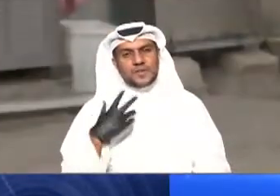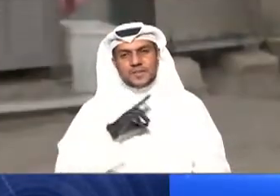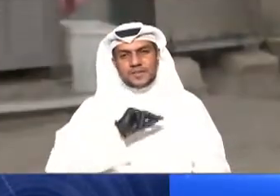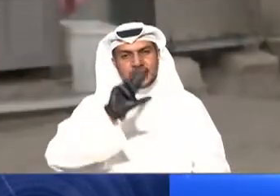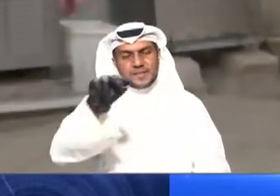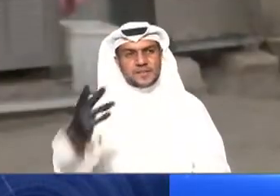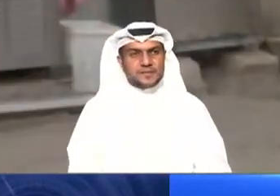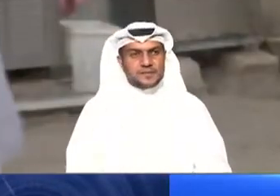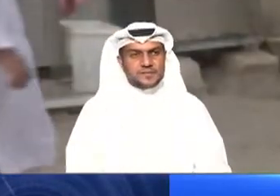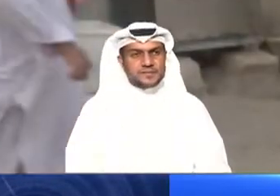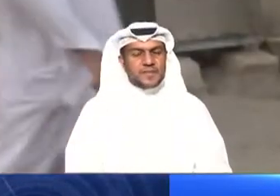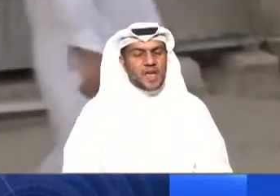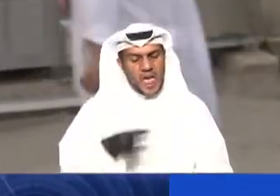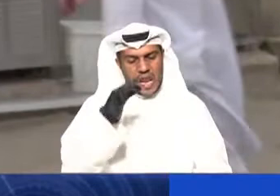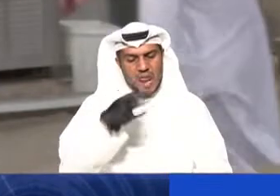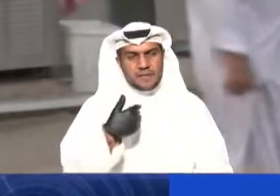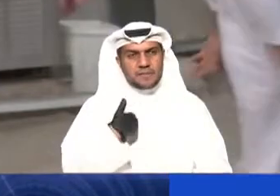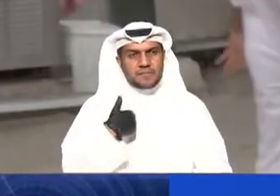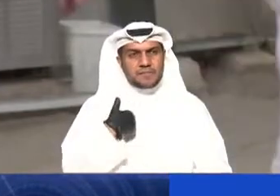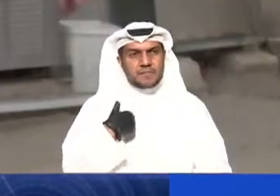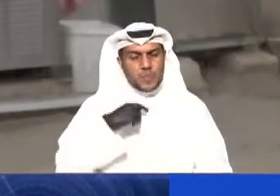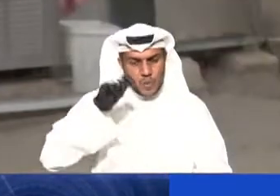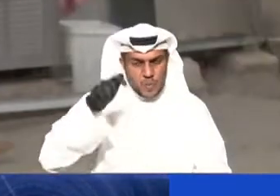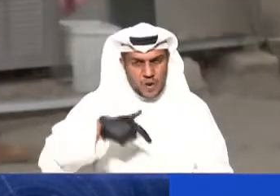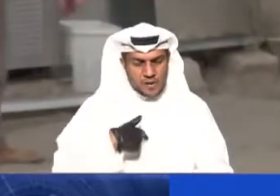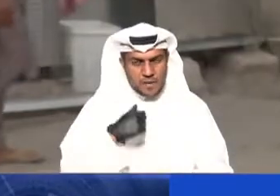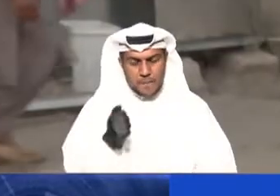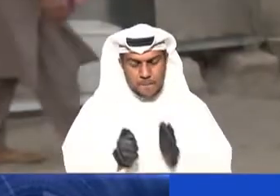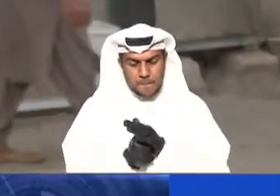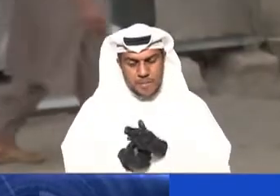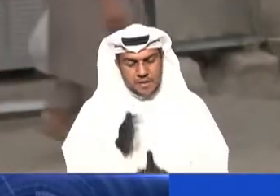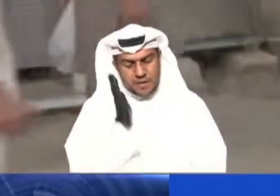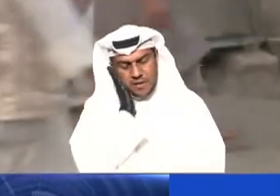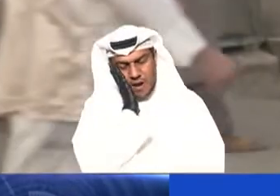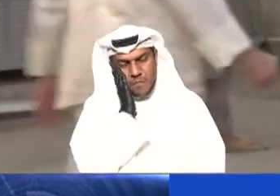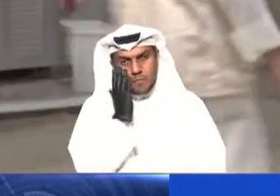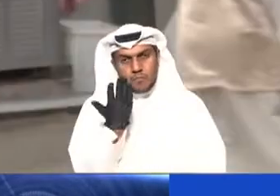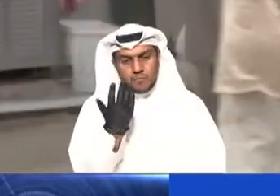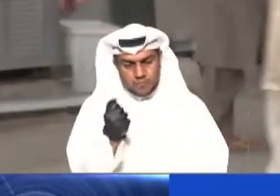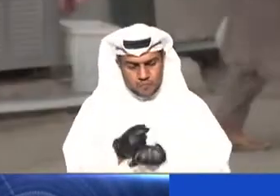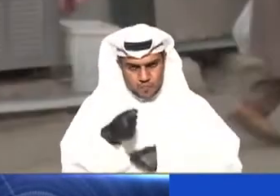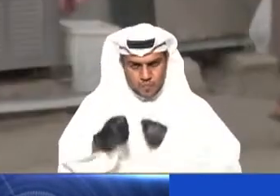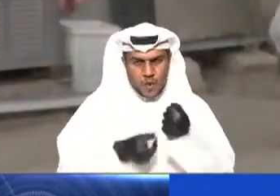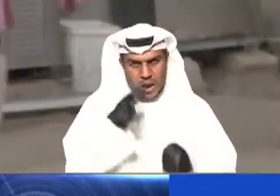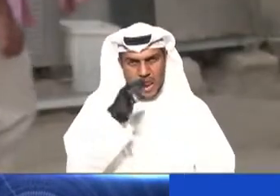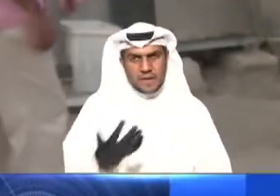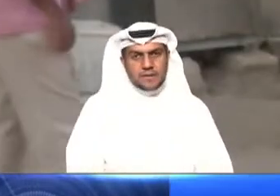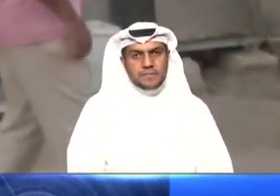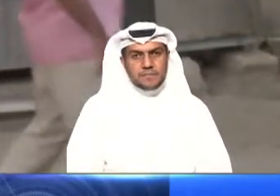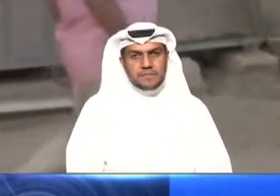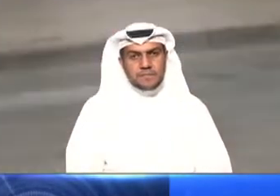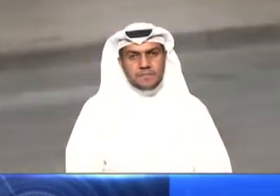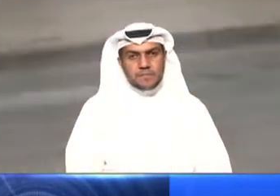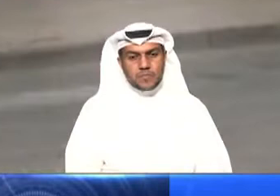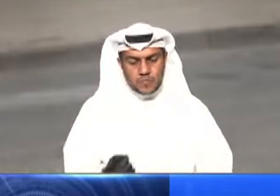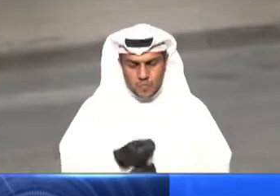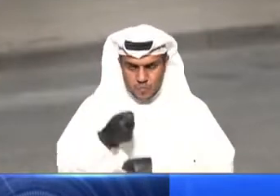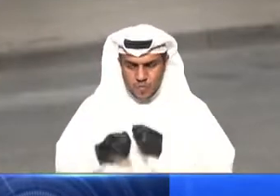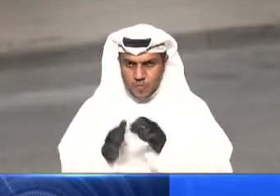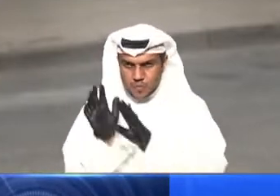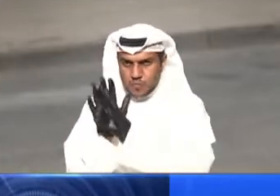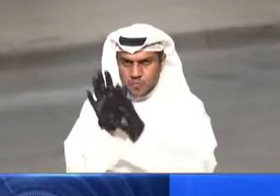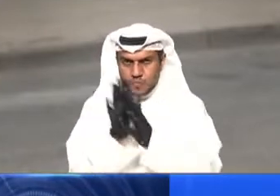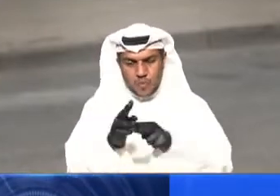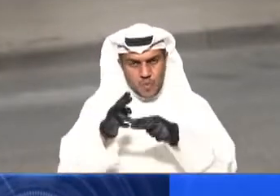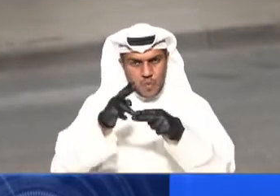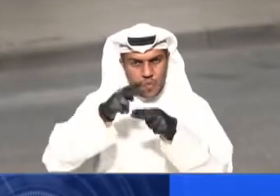واجبي أنا أقدم اليوم، إذا أنا كمواطن كويتي قاعد بالبيت ما أتوقع أن لي ذي فائدة في الأزمة. هذا يعني أقل شيء نقدمه